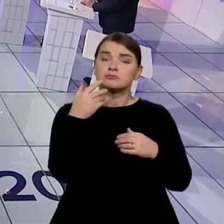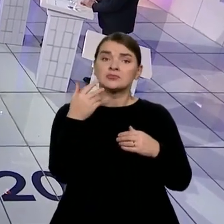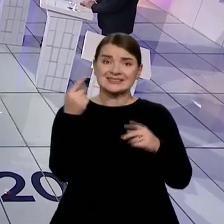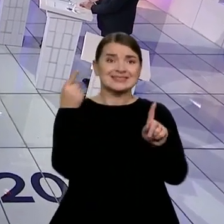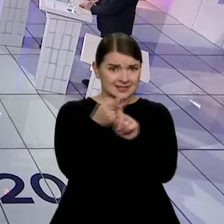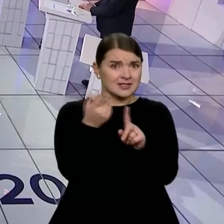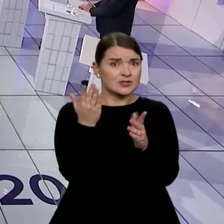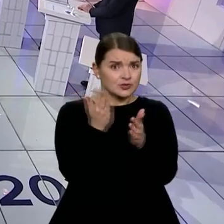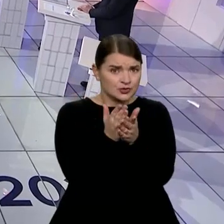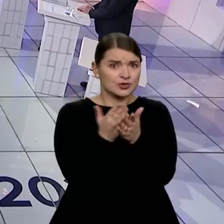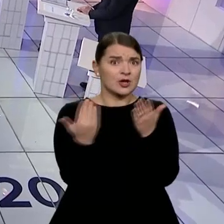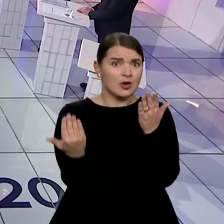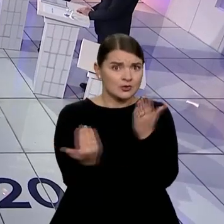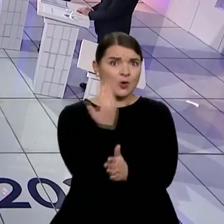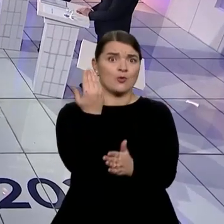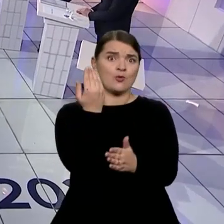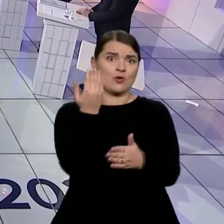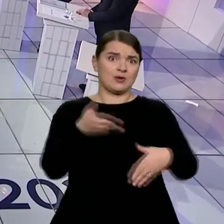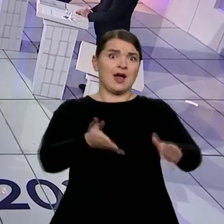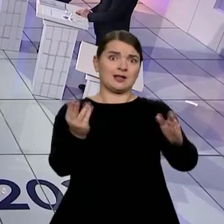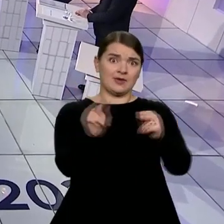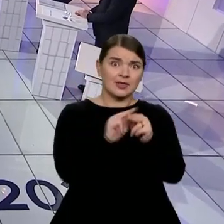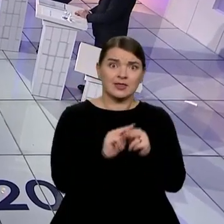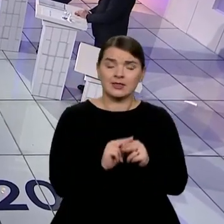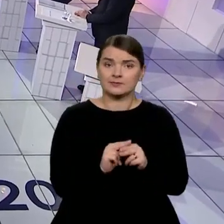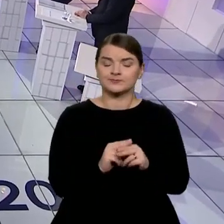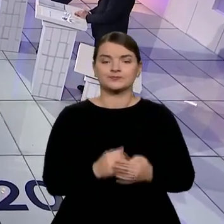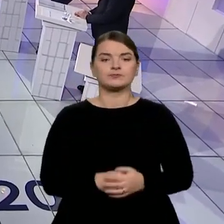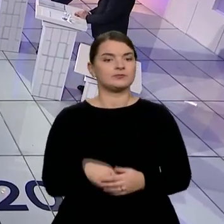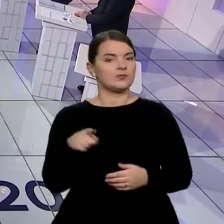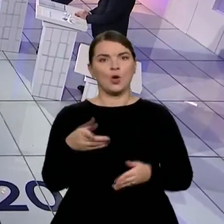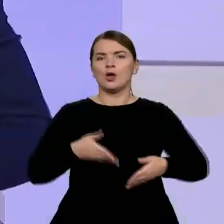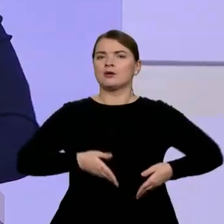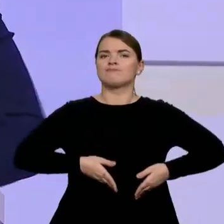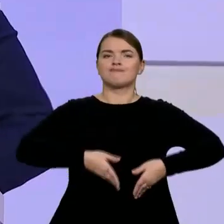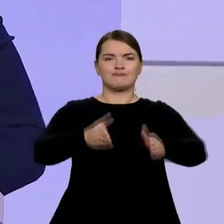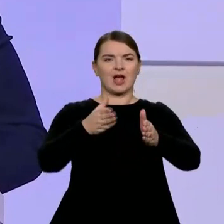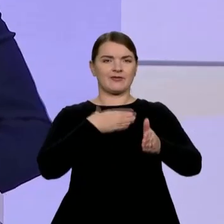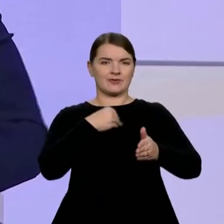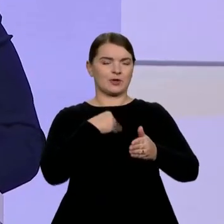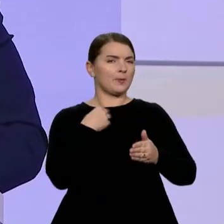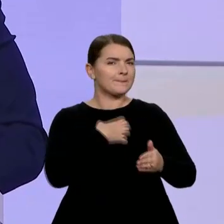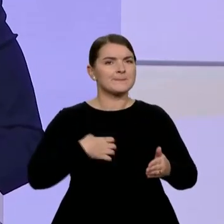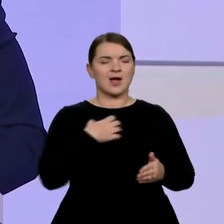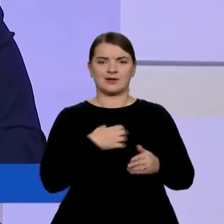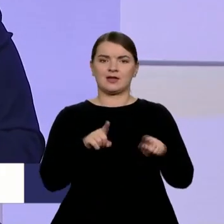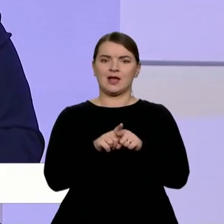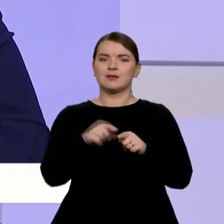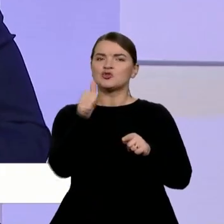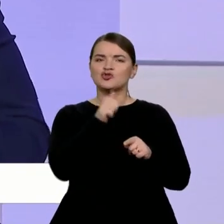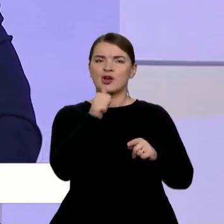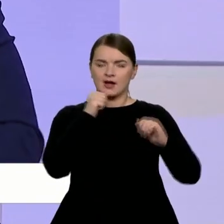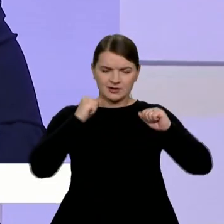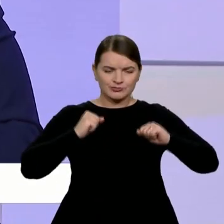Šiaulių bulvarą ir jeigu taip, tai kaip? Bulvaras yra viena iš pagrindinių miesto arterijų ir ta tokia žalia zona, kur nevažinėja automobiliai ir